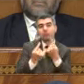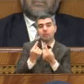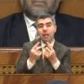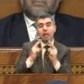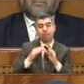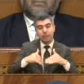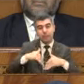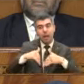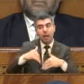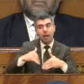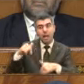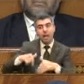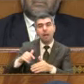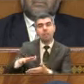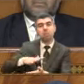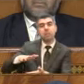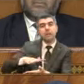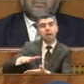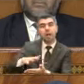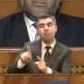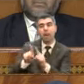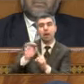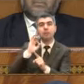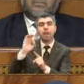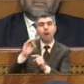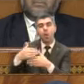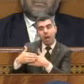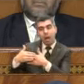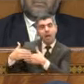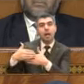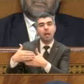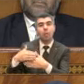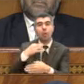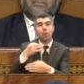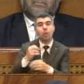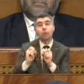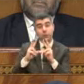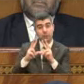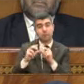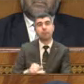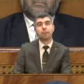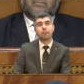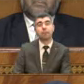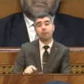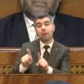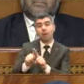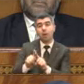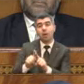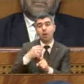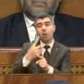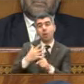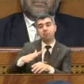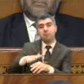الطريق. بالنسبة لهذه المدن فإن الطريق بقرة حلوب، ومن هذه المدن أذكر على سبيل